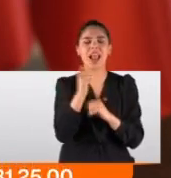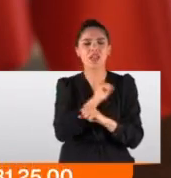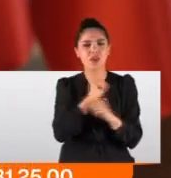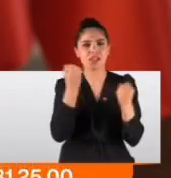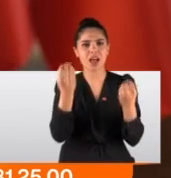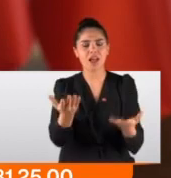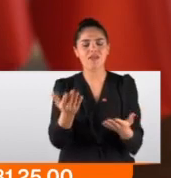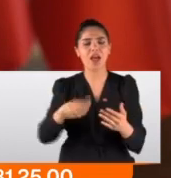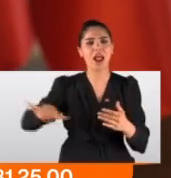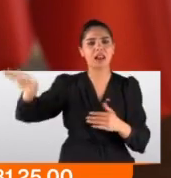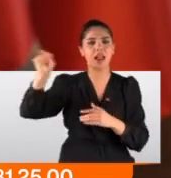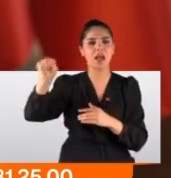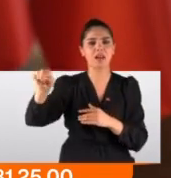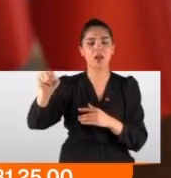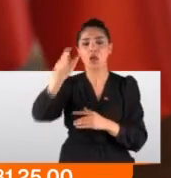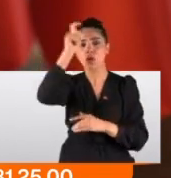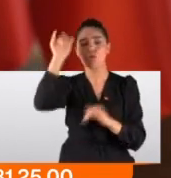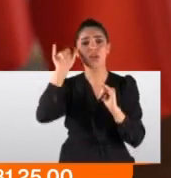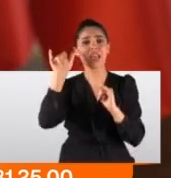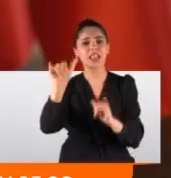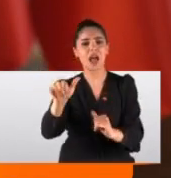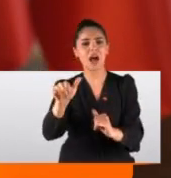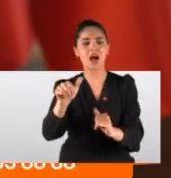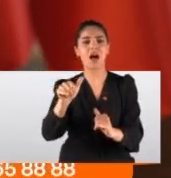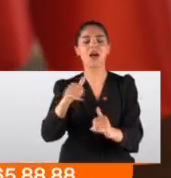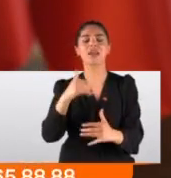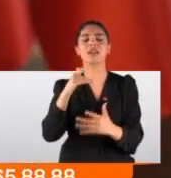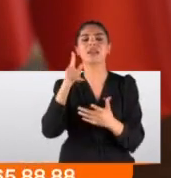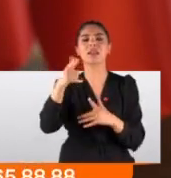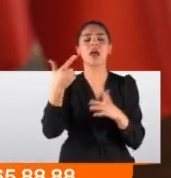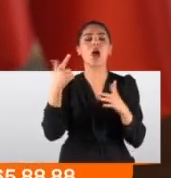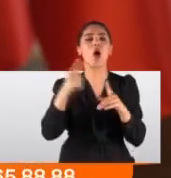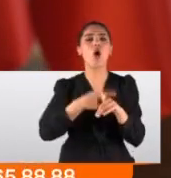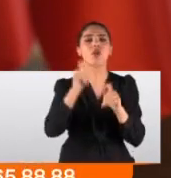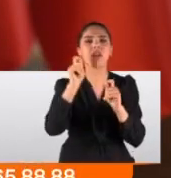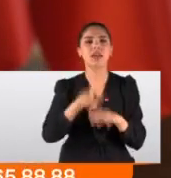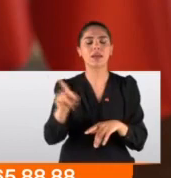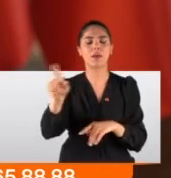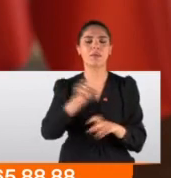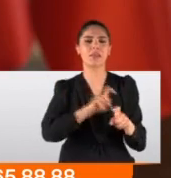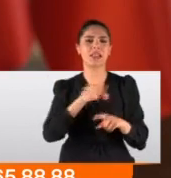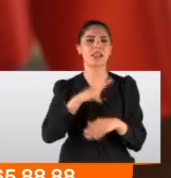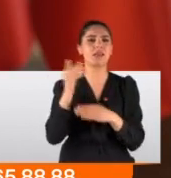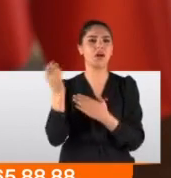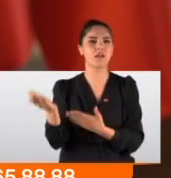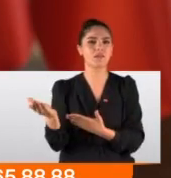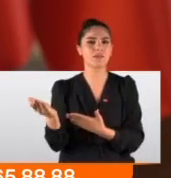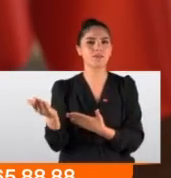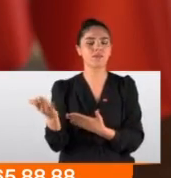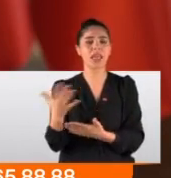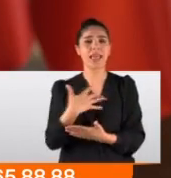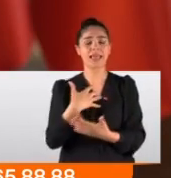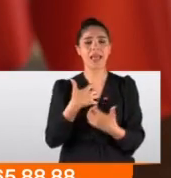karartanlar, Türkiye'yi aynı akıbete ortak edememenin öfkesi içindedir.